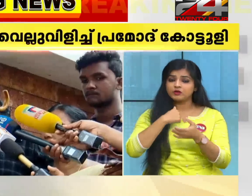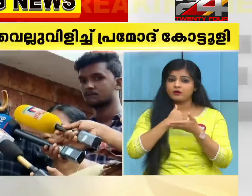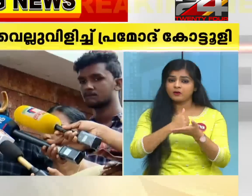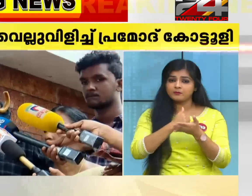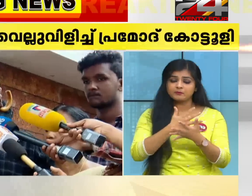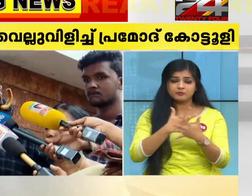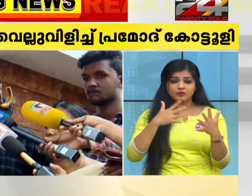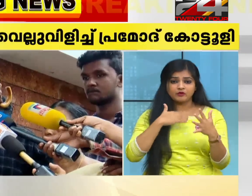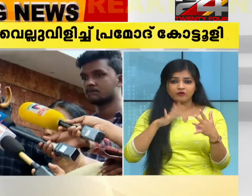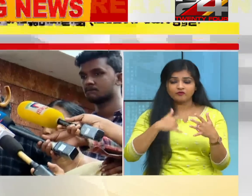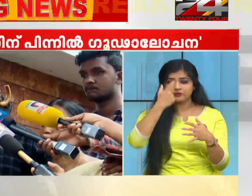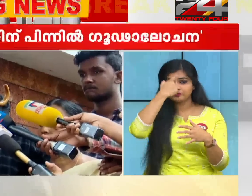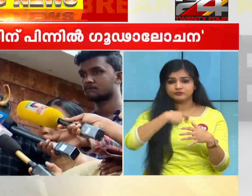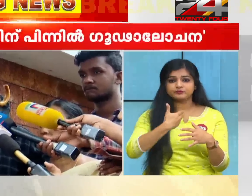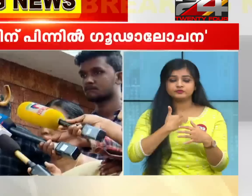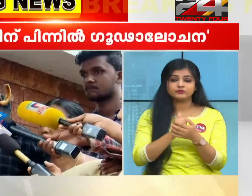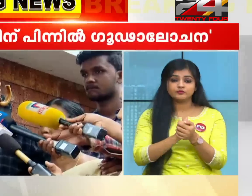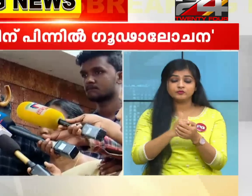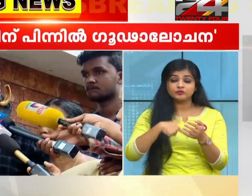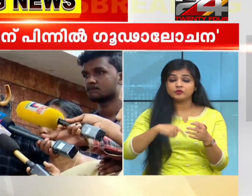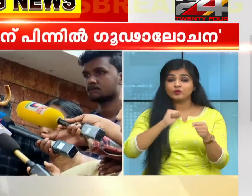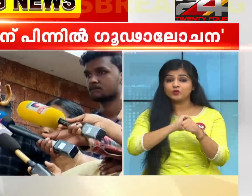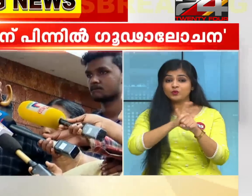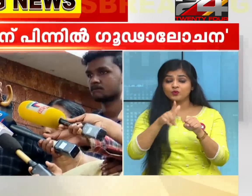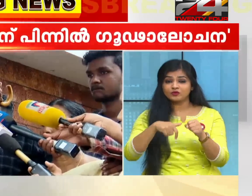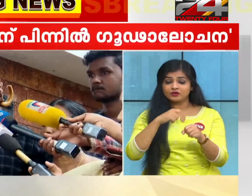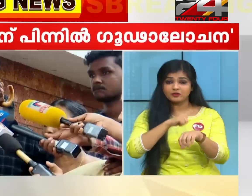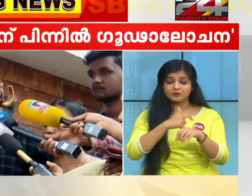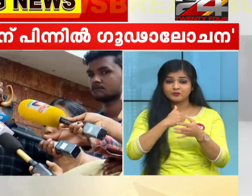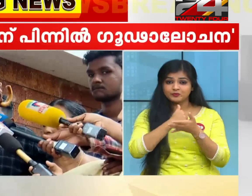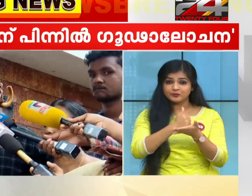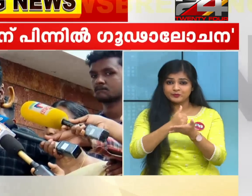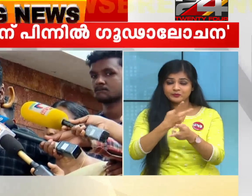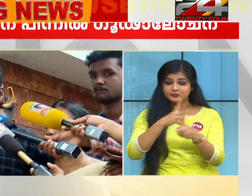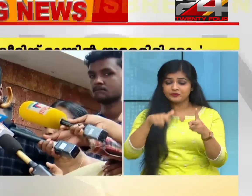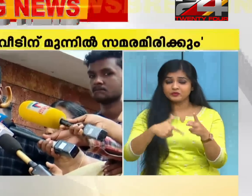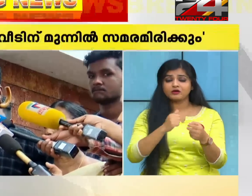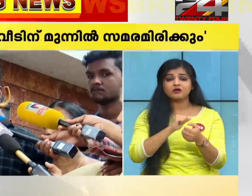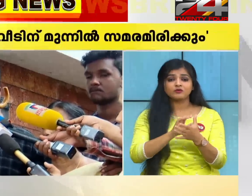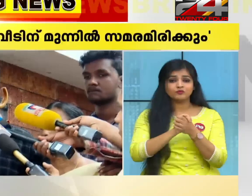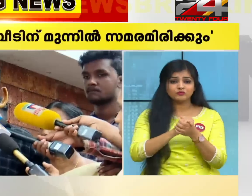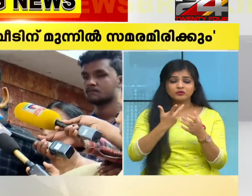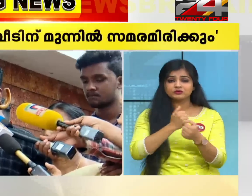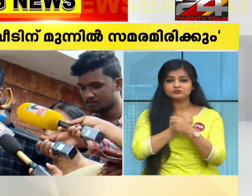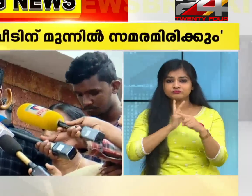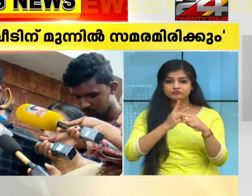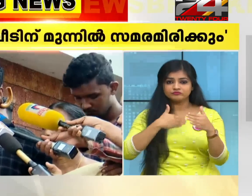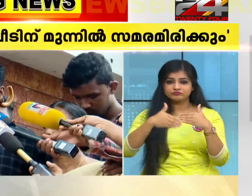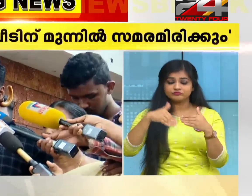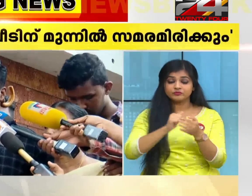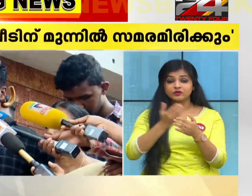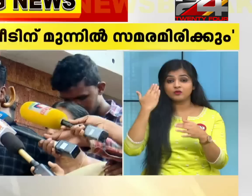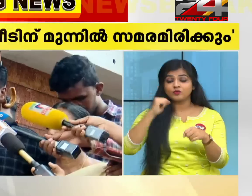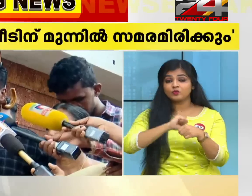കൊണ്ടുകൊടുത്ത മനുഷ്യൻ അതിൻ്റെ ഭാഗമായിട്ടുണ്ടാവുന്ന ആ ഒരു സ്നേഹത്തിലും അതിൻ്റെ കാര്യത്തിലുമാണ് പോകുന്നത്. ഇവിടെ കോവിഡ് ഉണ്ടായ സമയത്ത്,